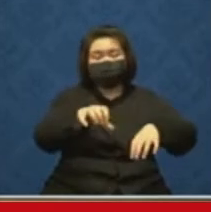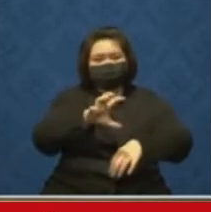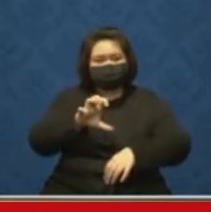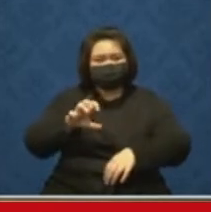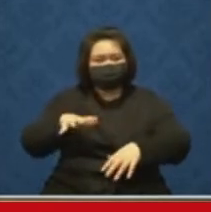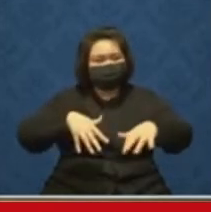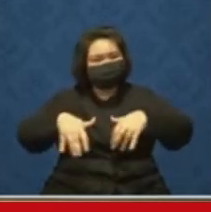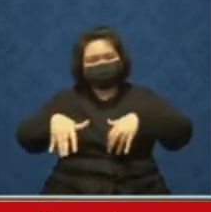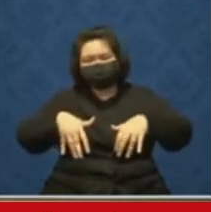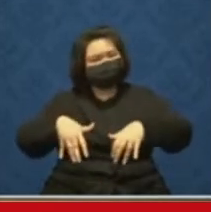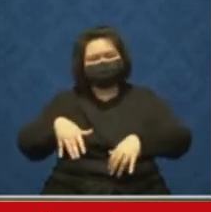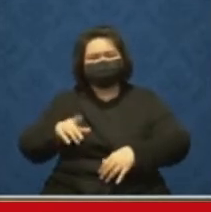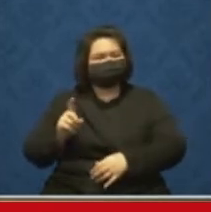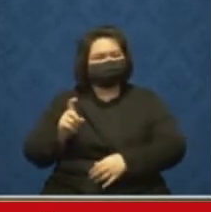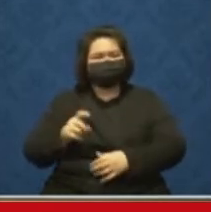ประชาชนเสยประโชน